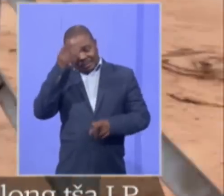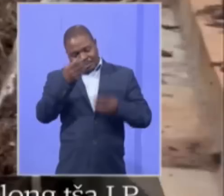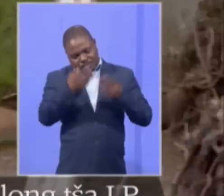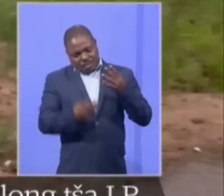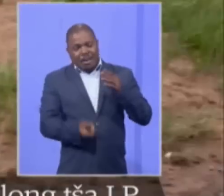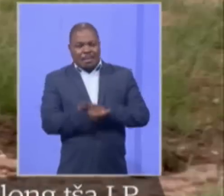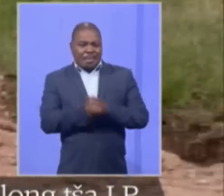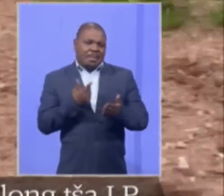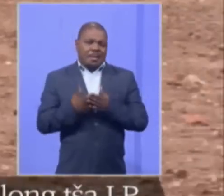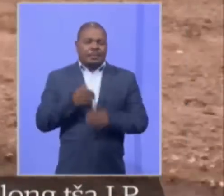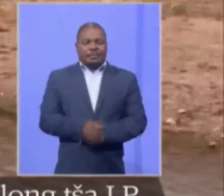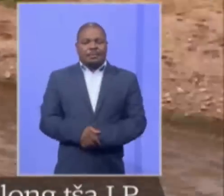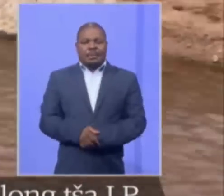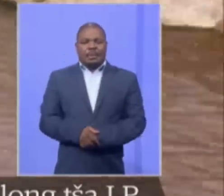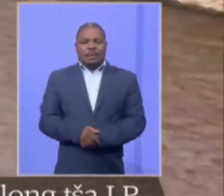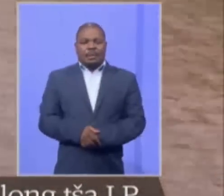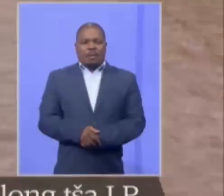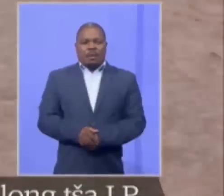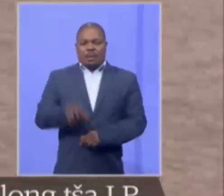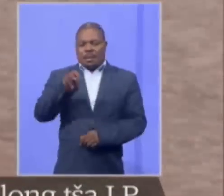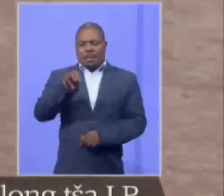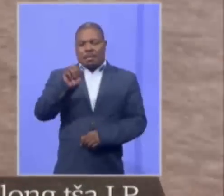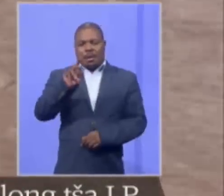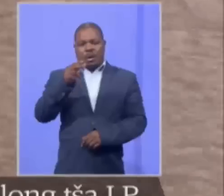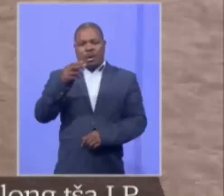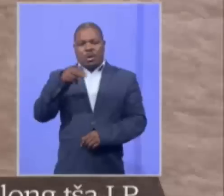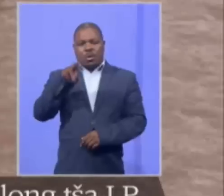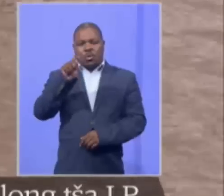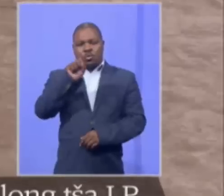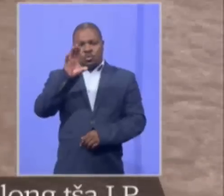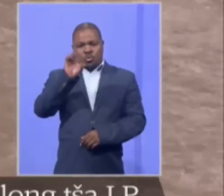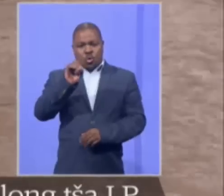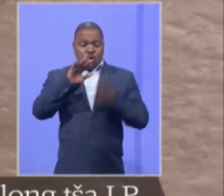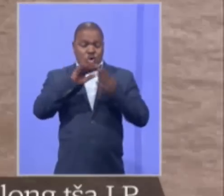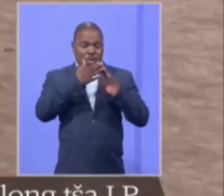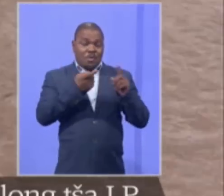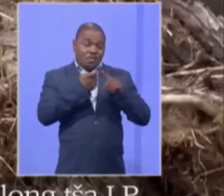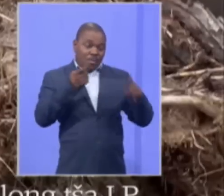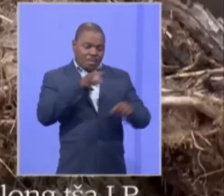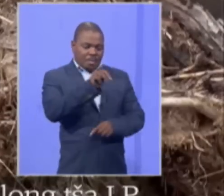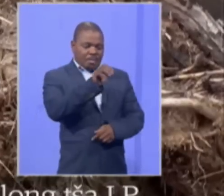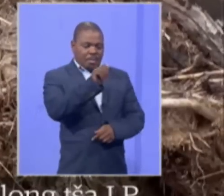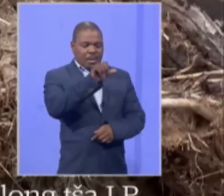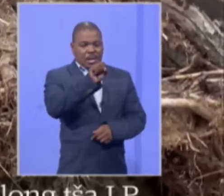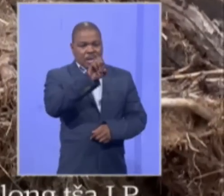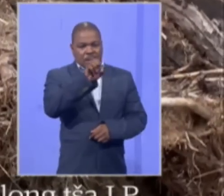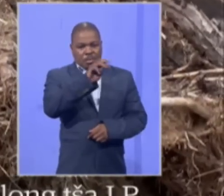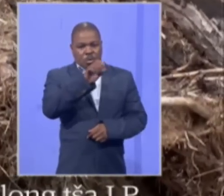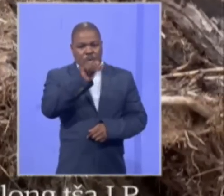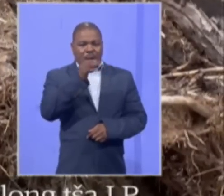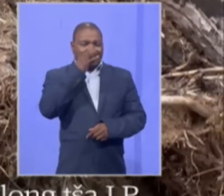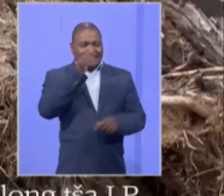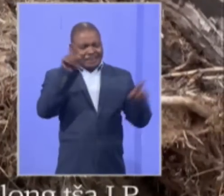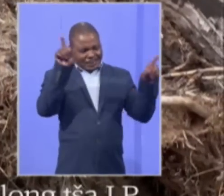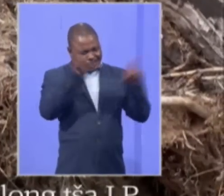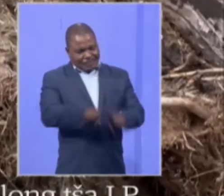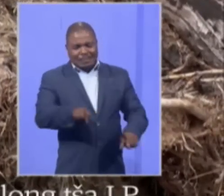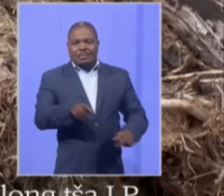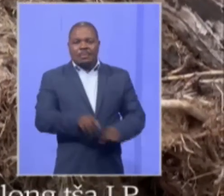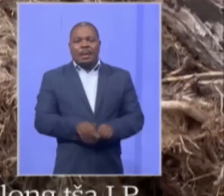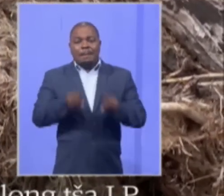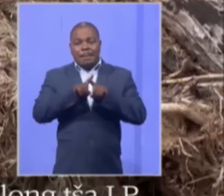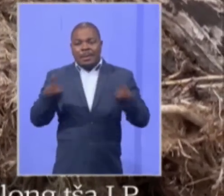a mangwe. Badudi ba motse wa Makhutšo ga Masemola le bona ba re ba itemogela tlhokego ya metsi. Ba re le ge ba dula kgauswi le letamo la